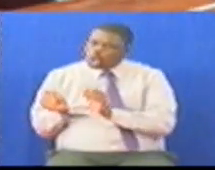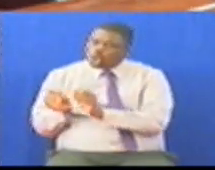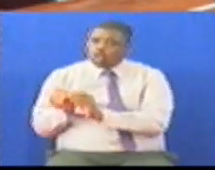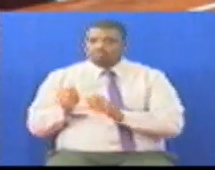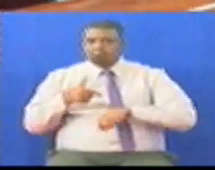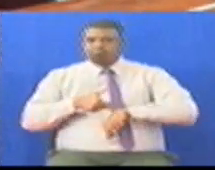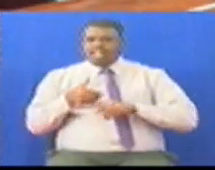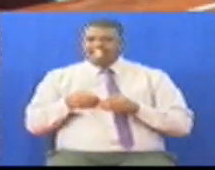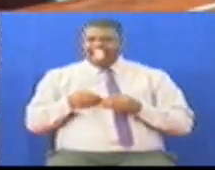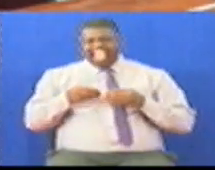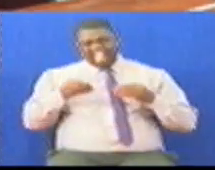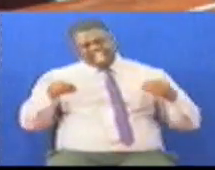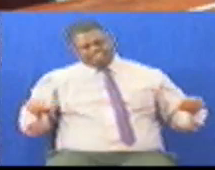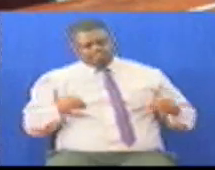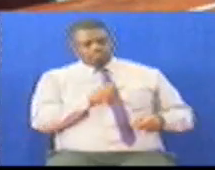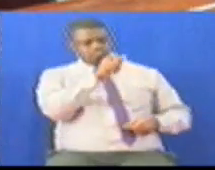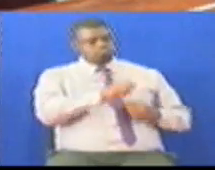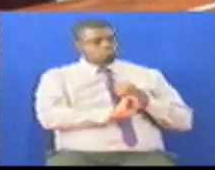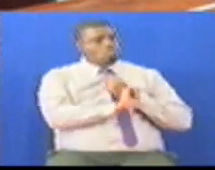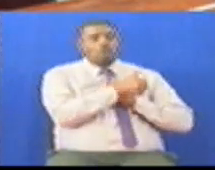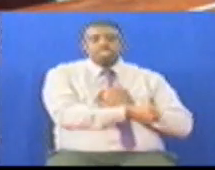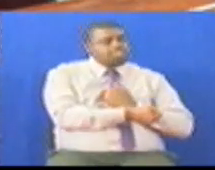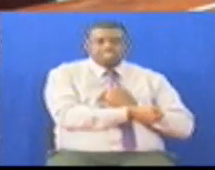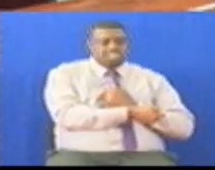mwakilishi, sasa mmempata mwakilishi makini,